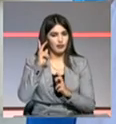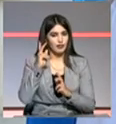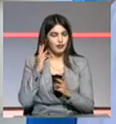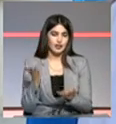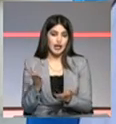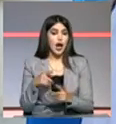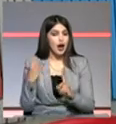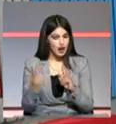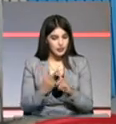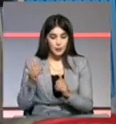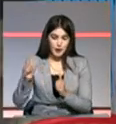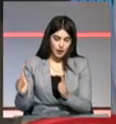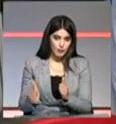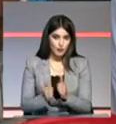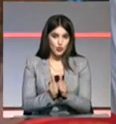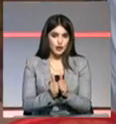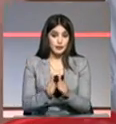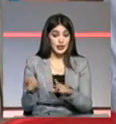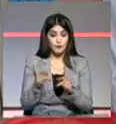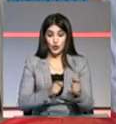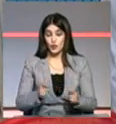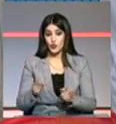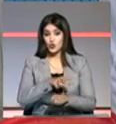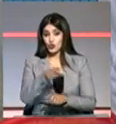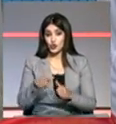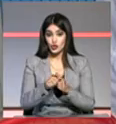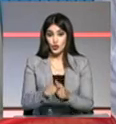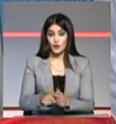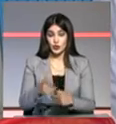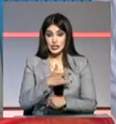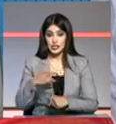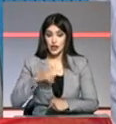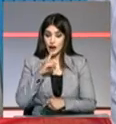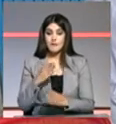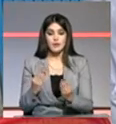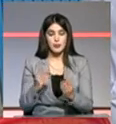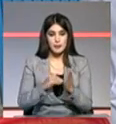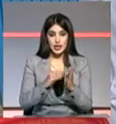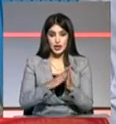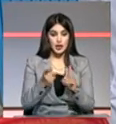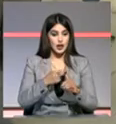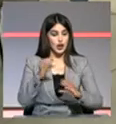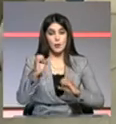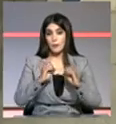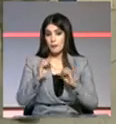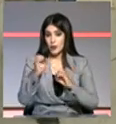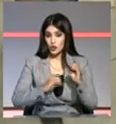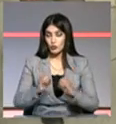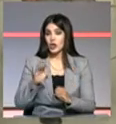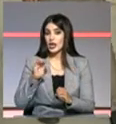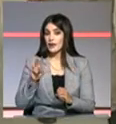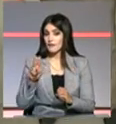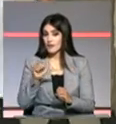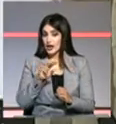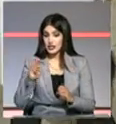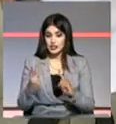سورتو المرافقين. كما قال المدير الجهوي للصحة بتونس طارق بن ناصر إن عدد المسجلين في منظومة إيفاكس الخاصة بالتلقيح